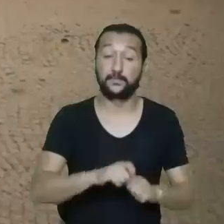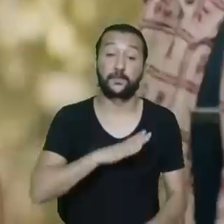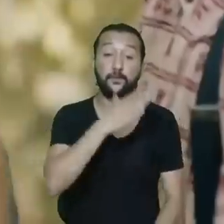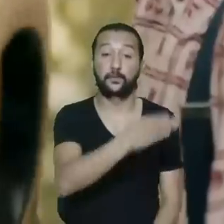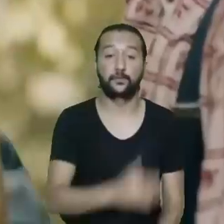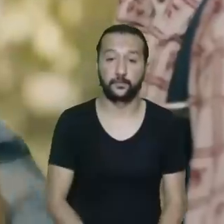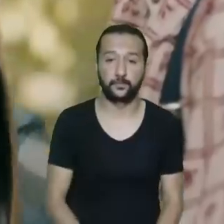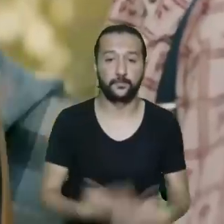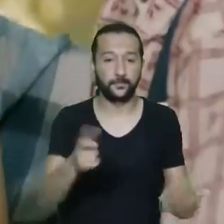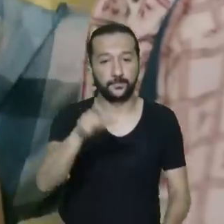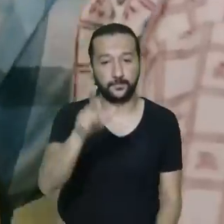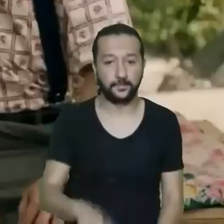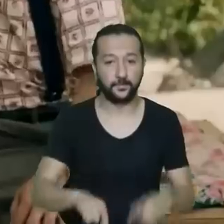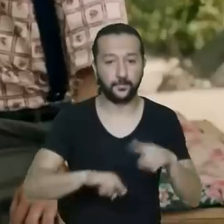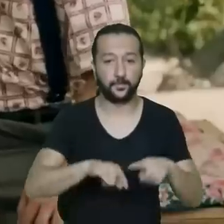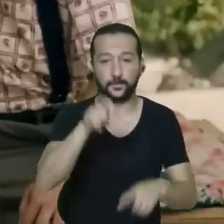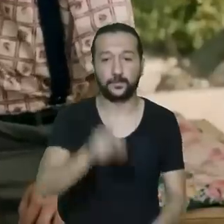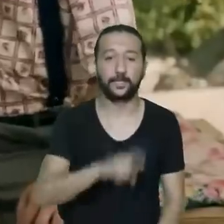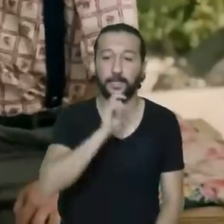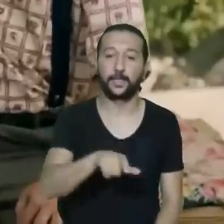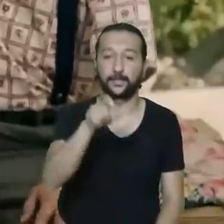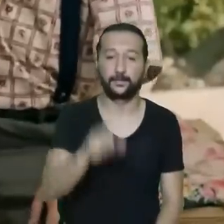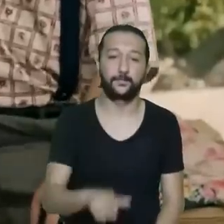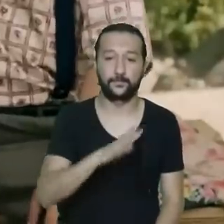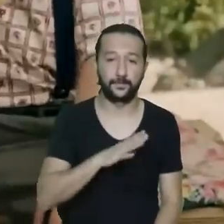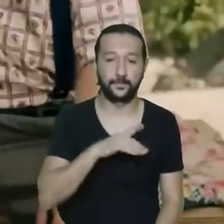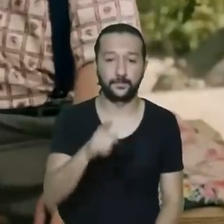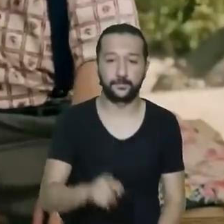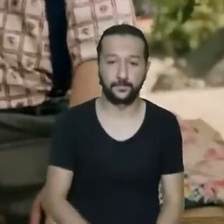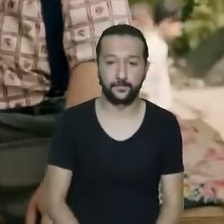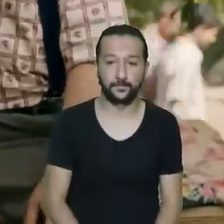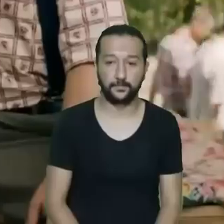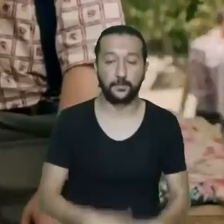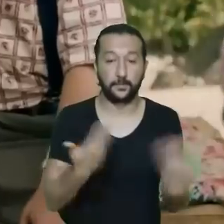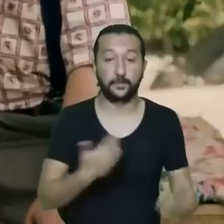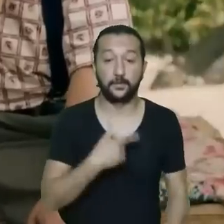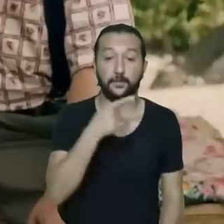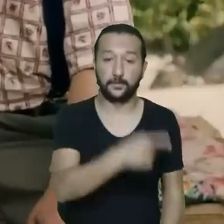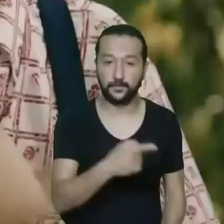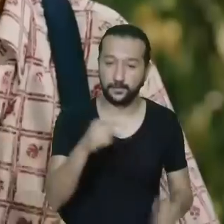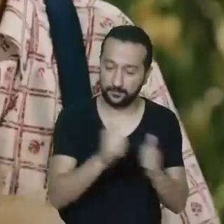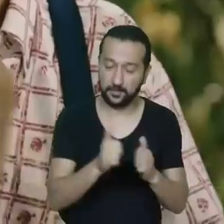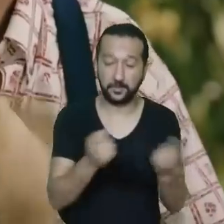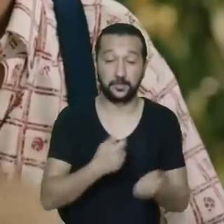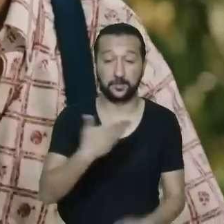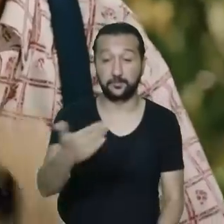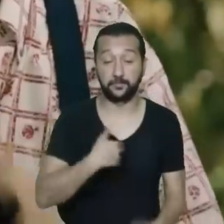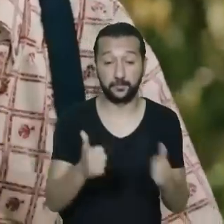da. Vay Hüseyin dayım, vay. Vay. Yahu az harman oldurmadık senden